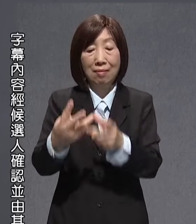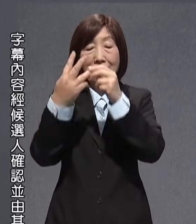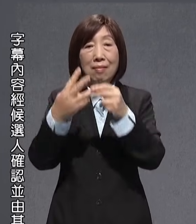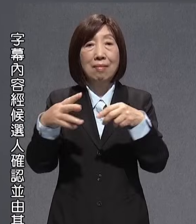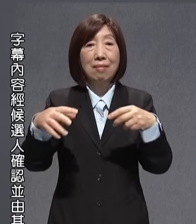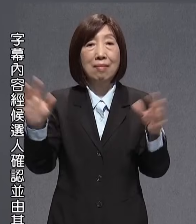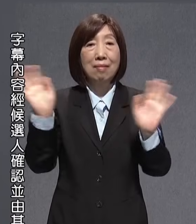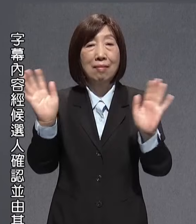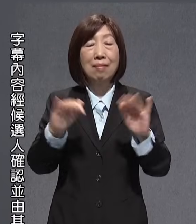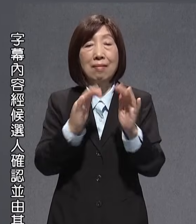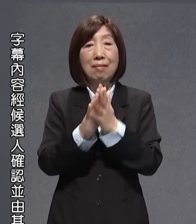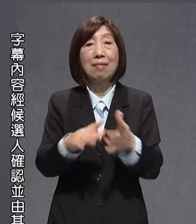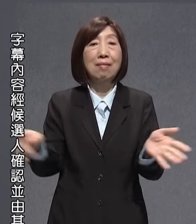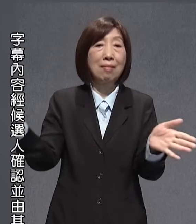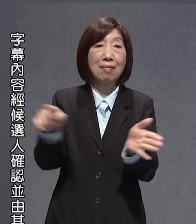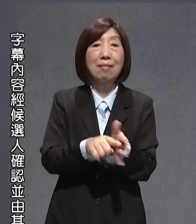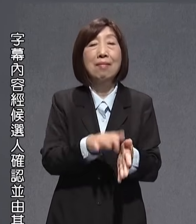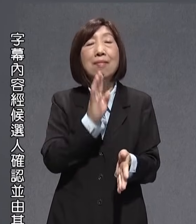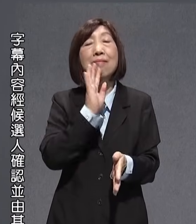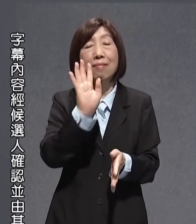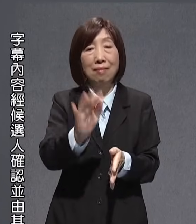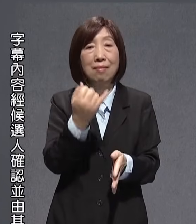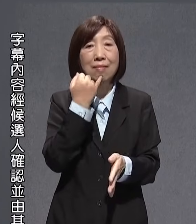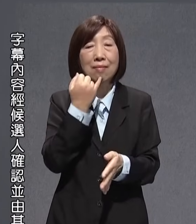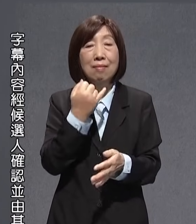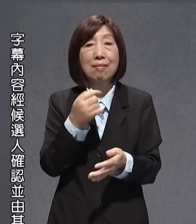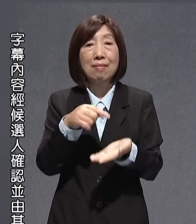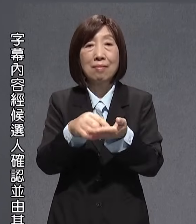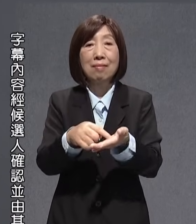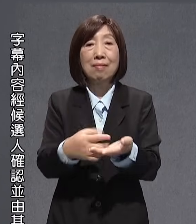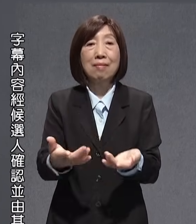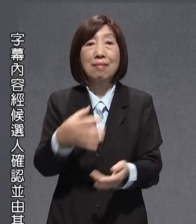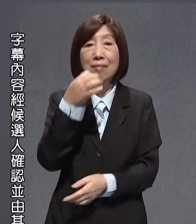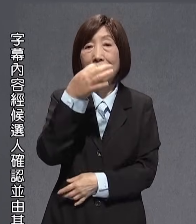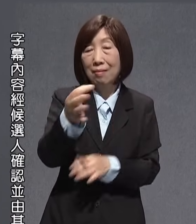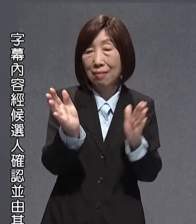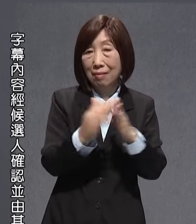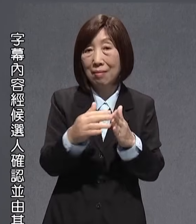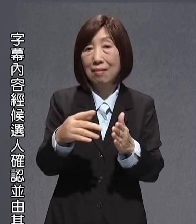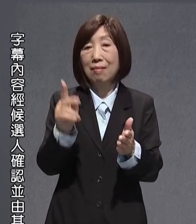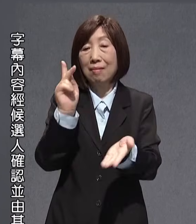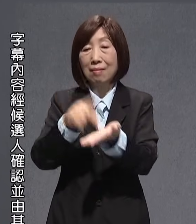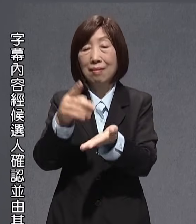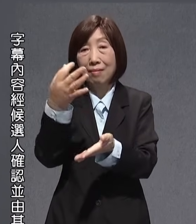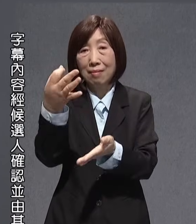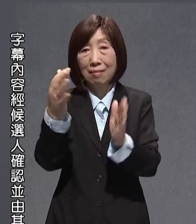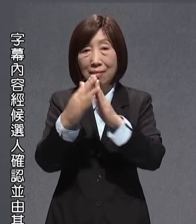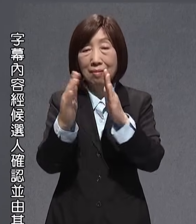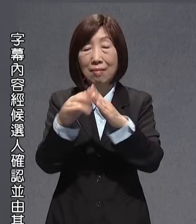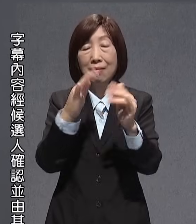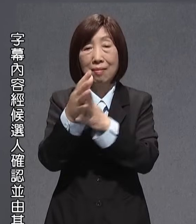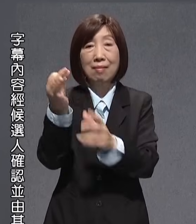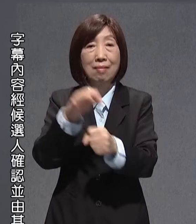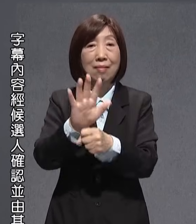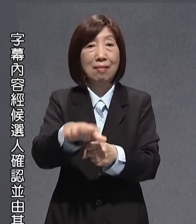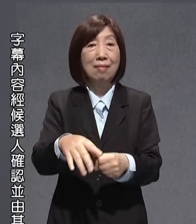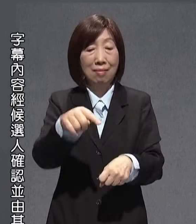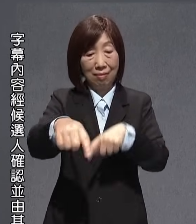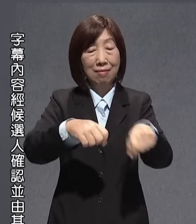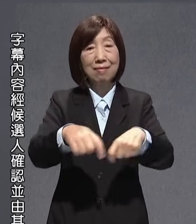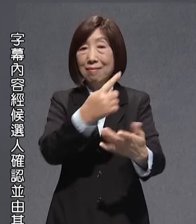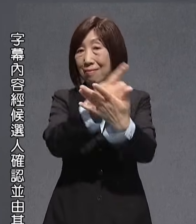次的100万金生啦、啊。哦，那你当购物、租屋的补贴，啊，这个计划大家都很喜